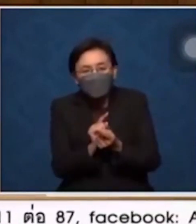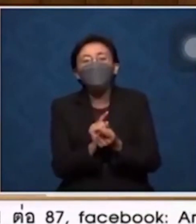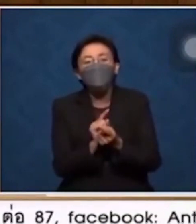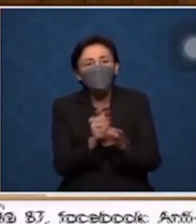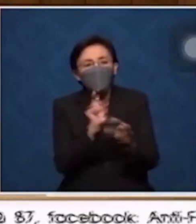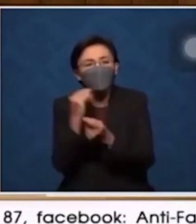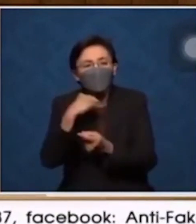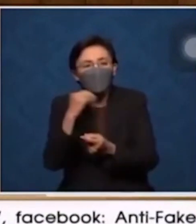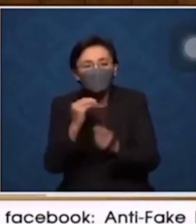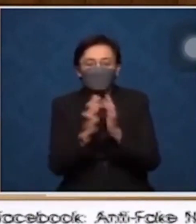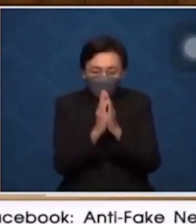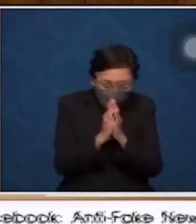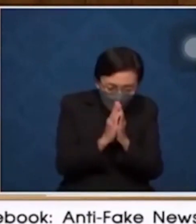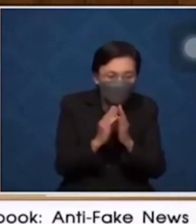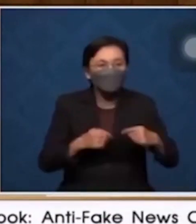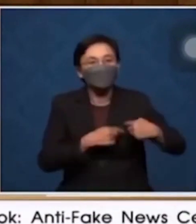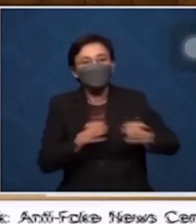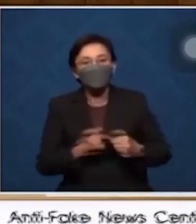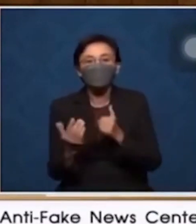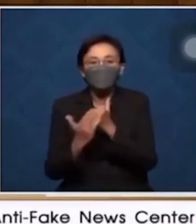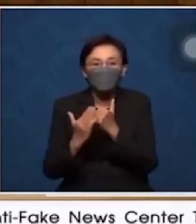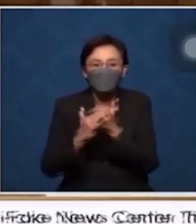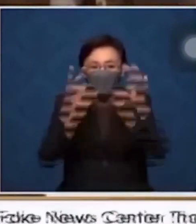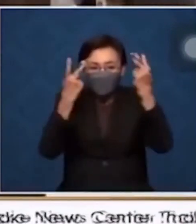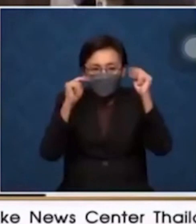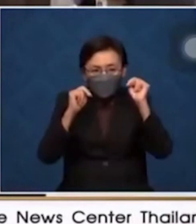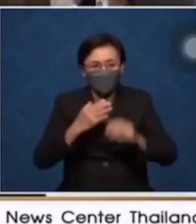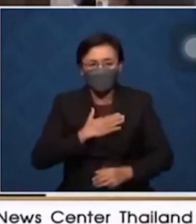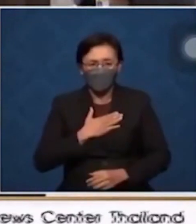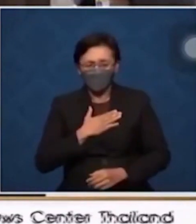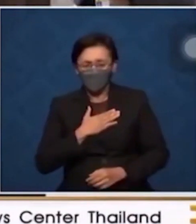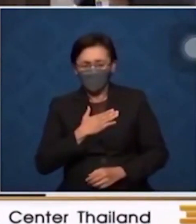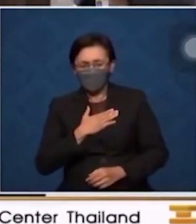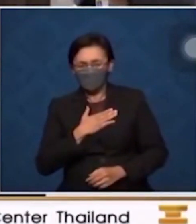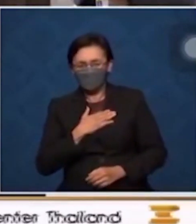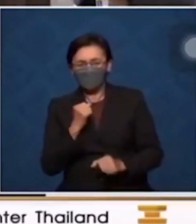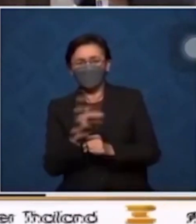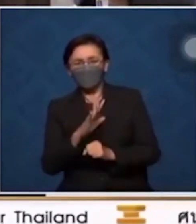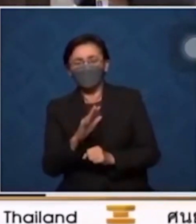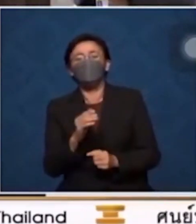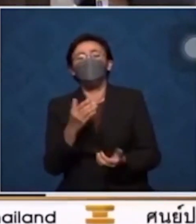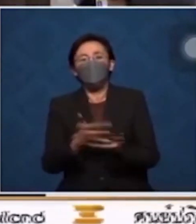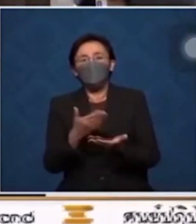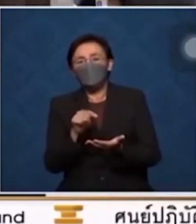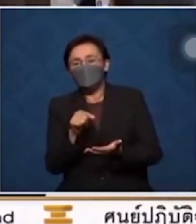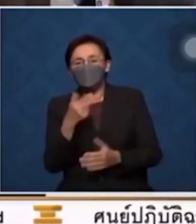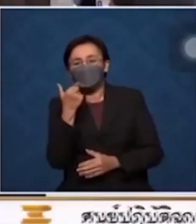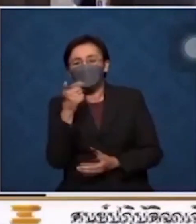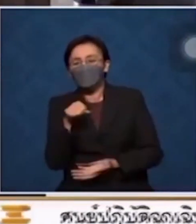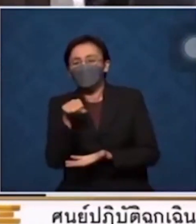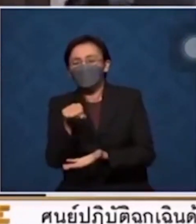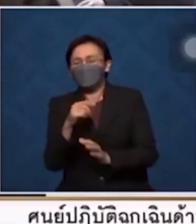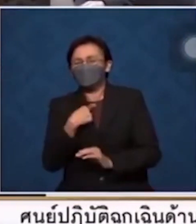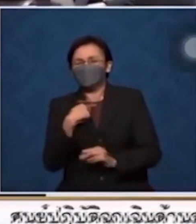ริตได้ยังไงยังไม่ได้ซื้อเลยค่ะบอกว่ามีเจตนาทุจริตอะไรก็ไปแจ้งความเลยไปเพราะว่าถ้าทุจริตจริ